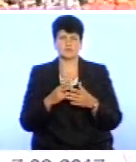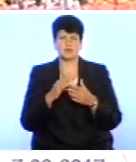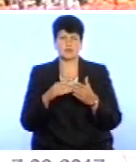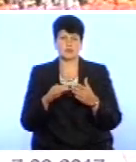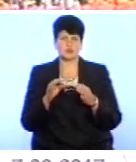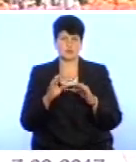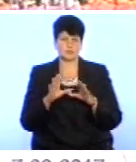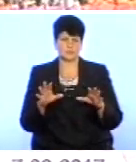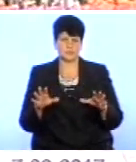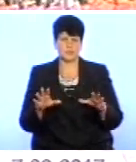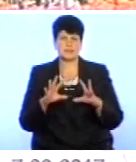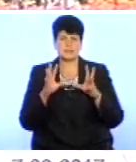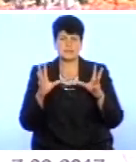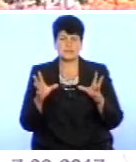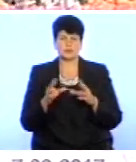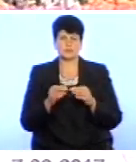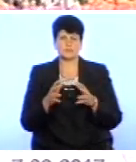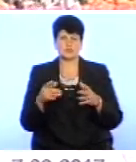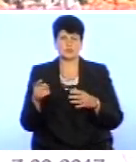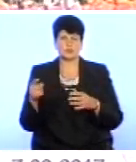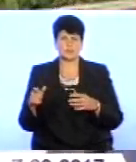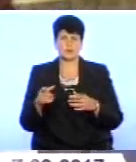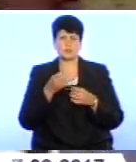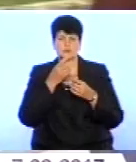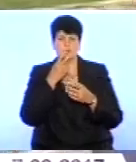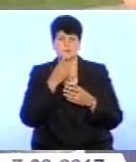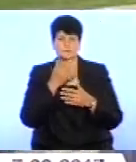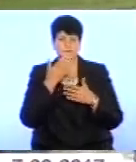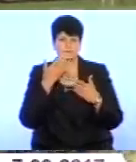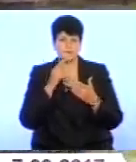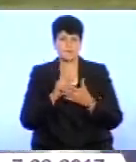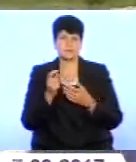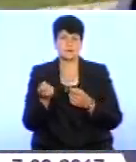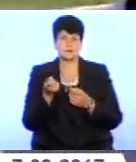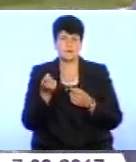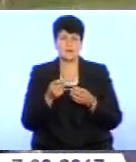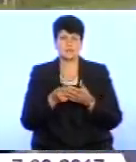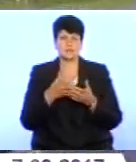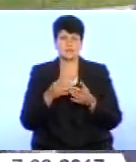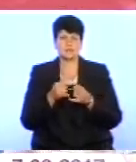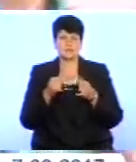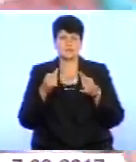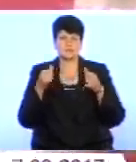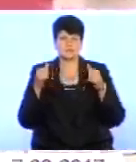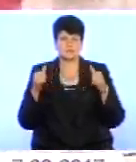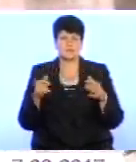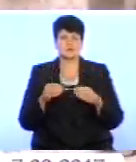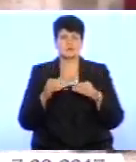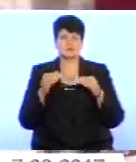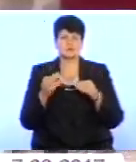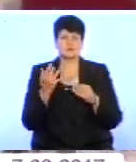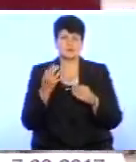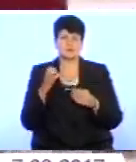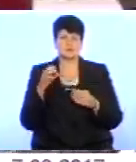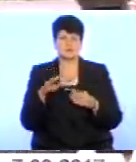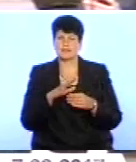буде. Загалом більшість тернополян пенсійного віку позитивів не бачать. Пенсія мала, ціни ростуть, а тому її збільшення на кілька сотень не